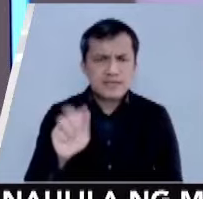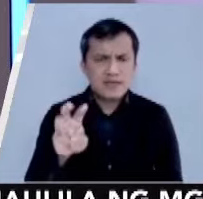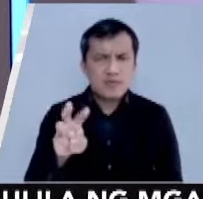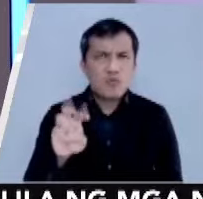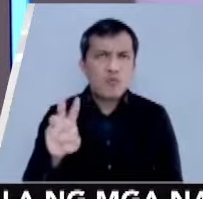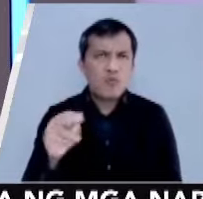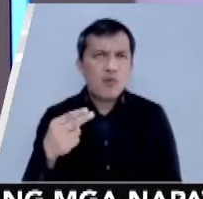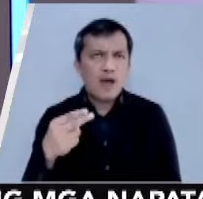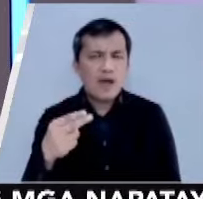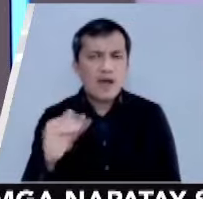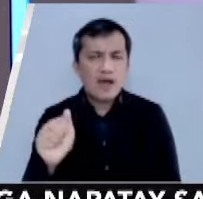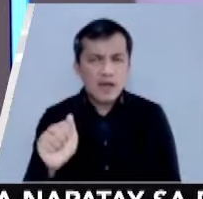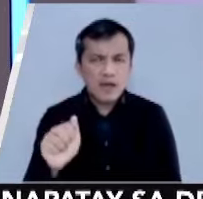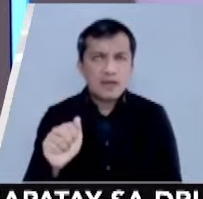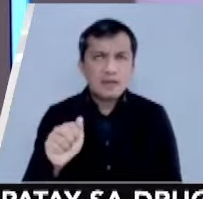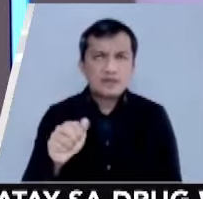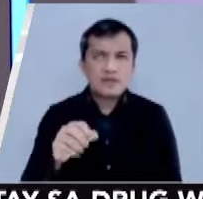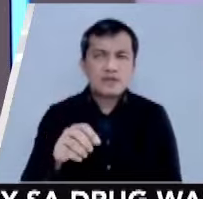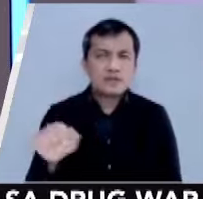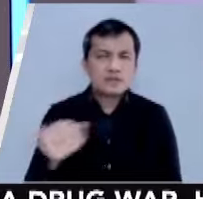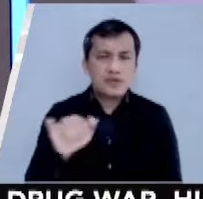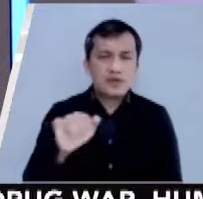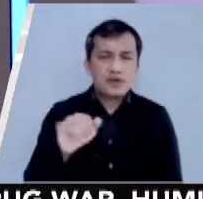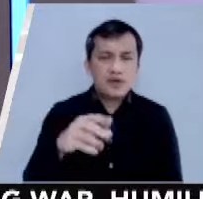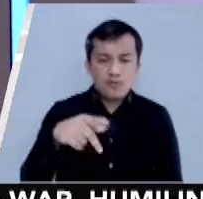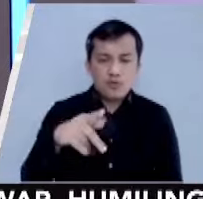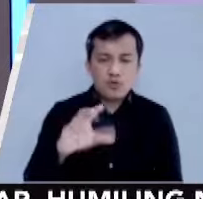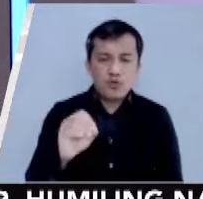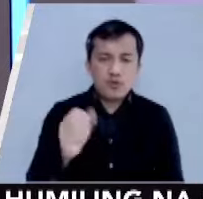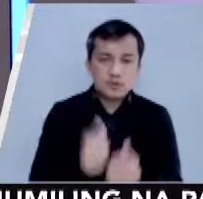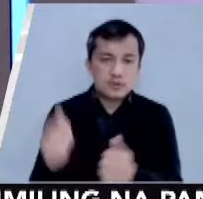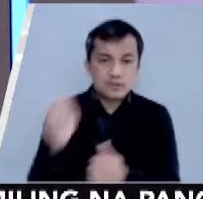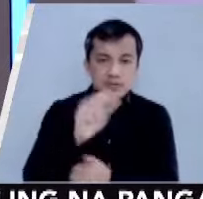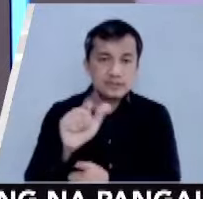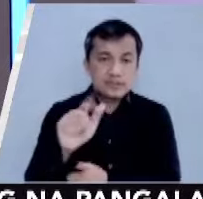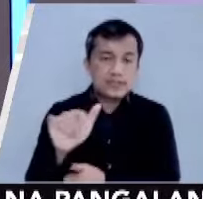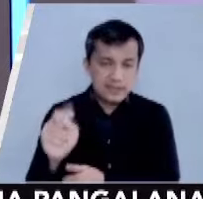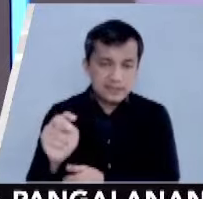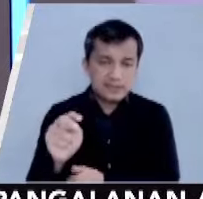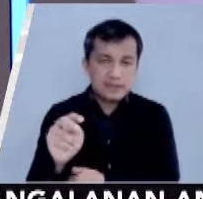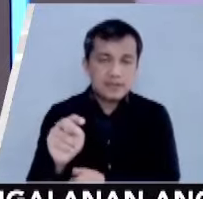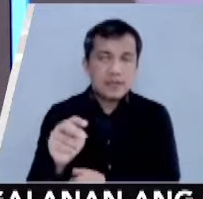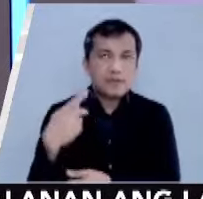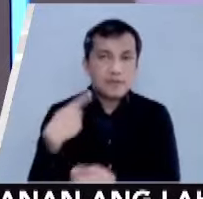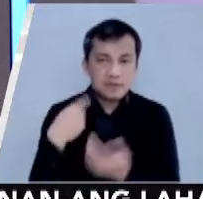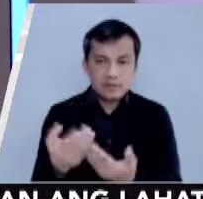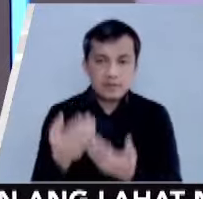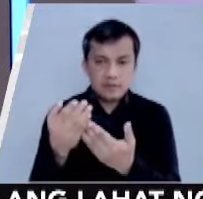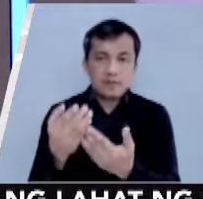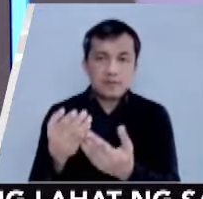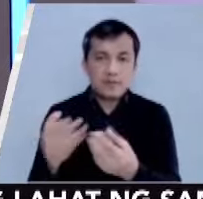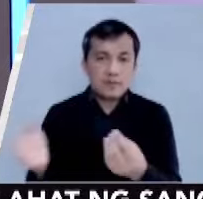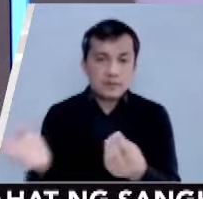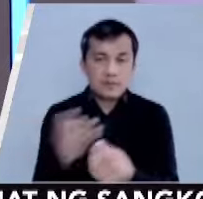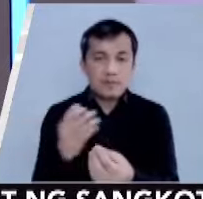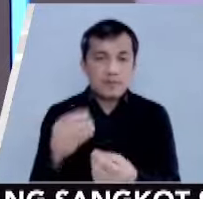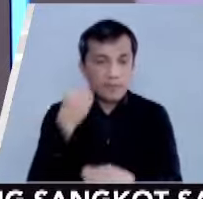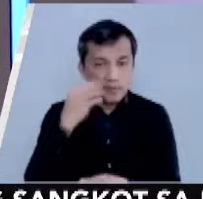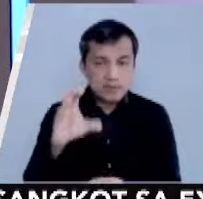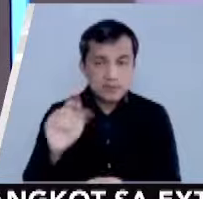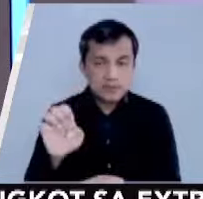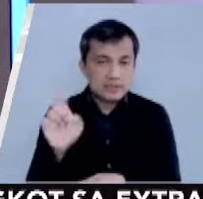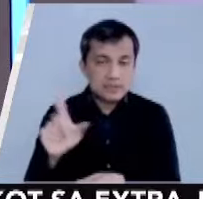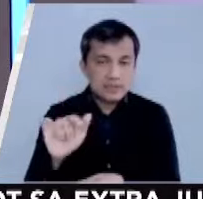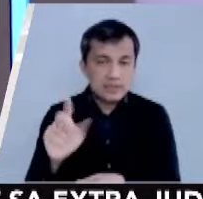Pogo Godfather na si Lin Hun Han. May nakahain ang deportation case laban kay Lin pero parapin muna